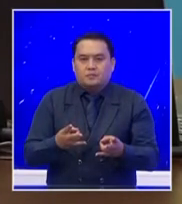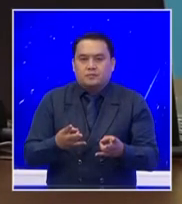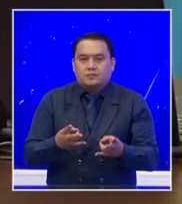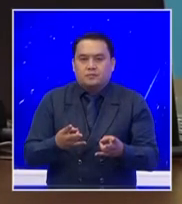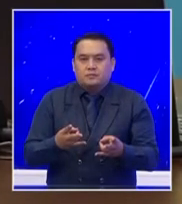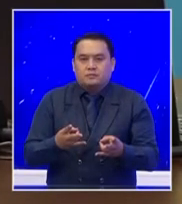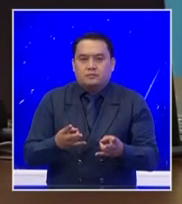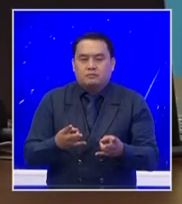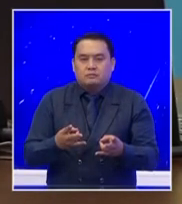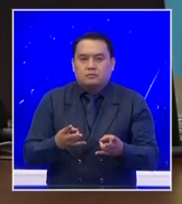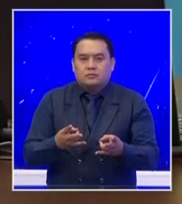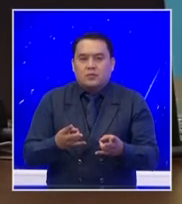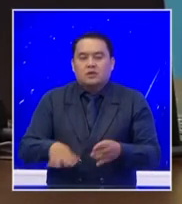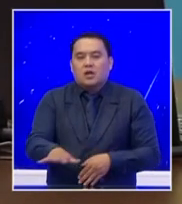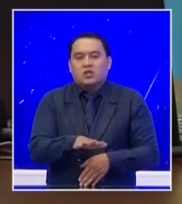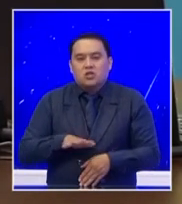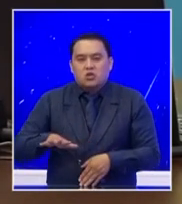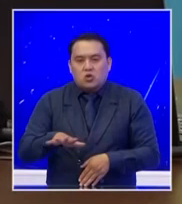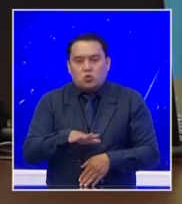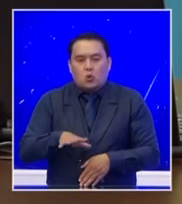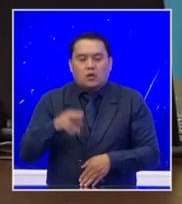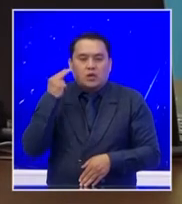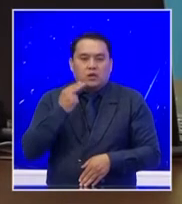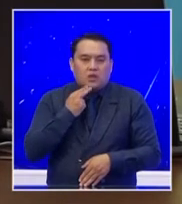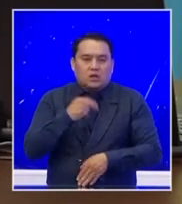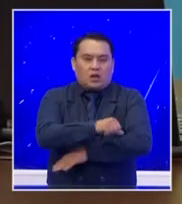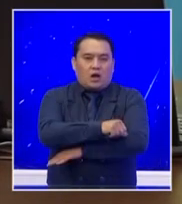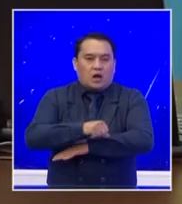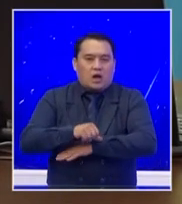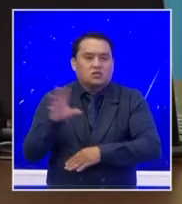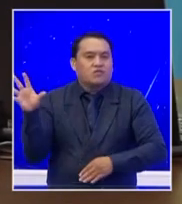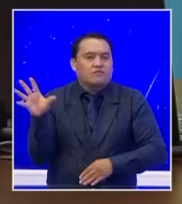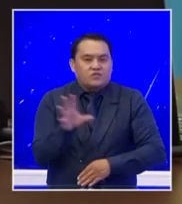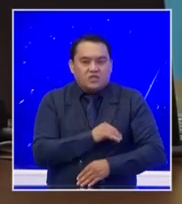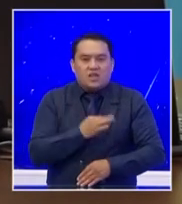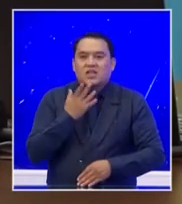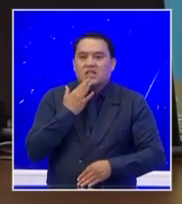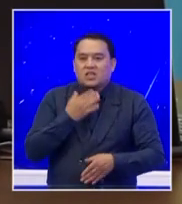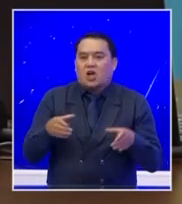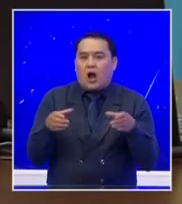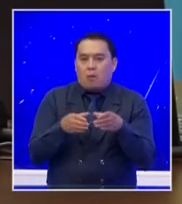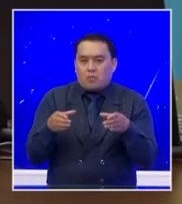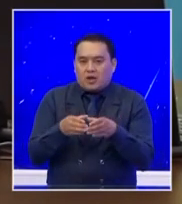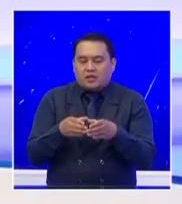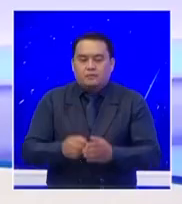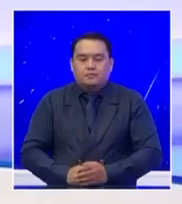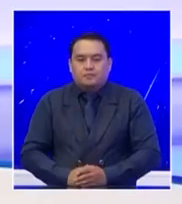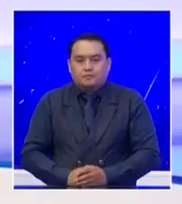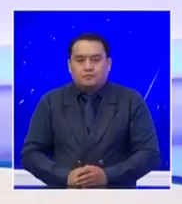И в основном там на территории СЭС Харгос все эти иностранные компании.